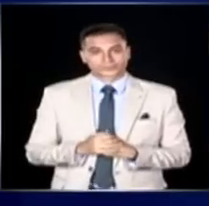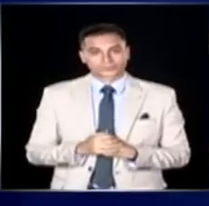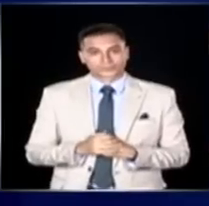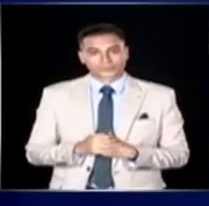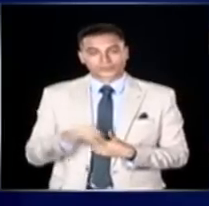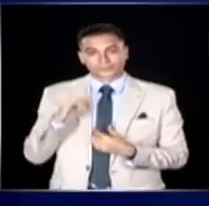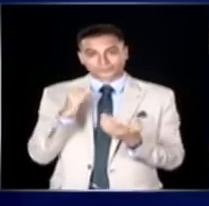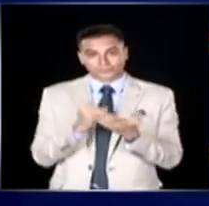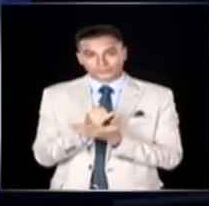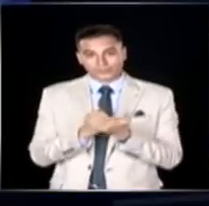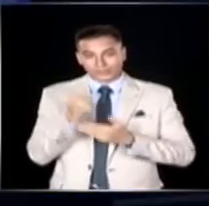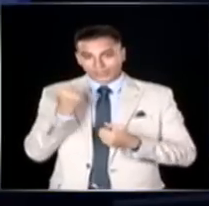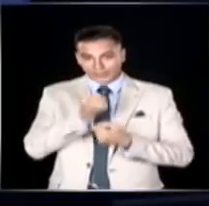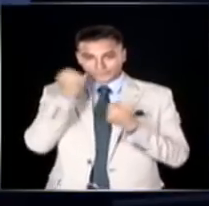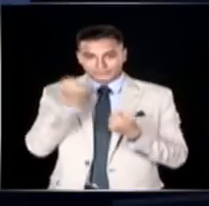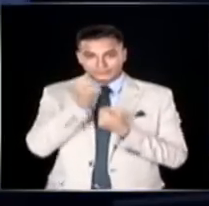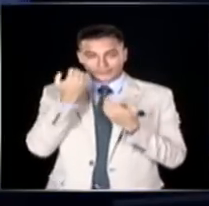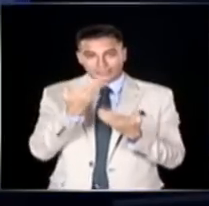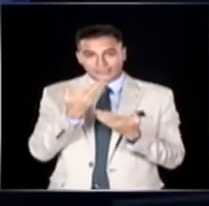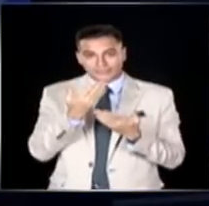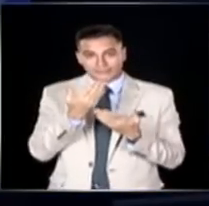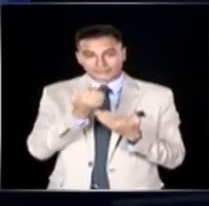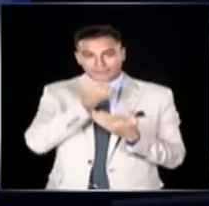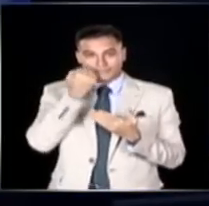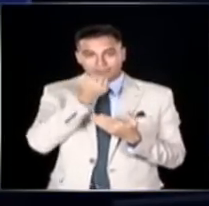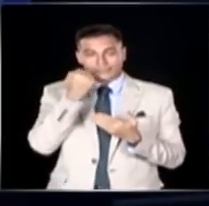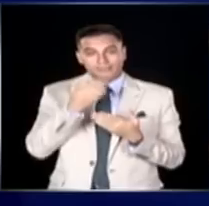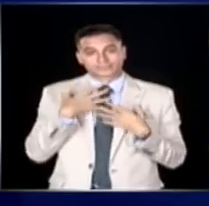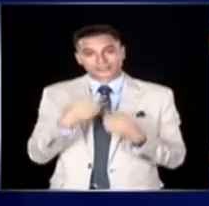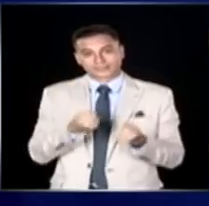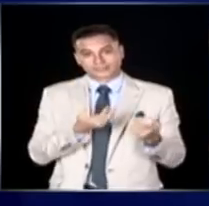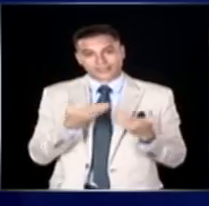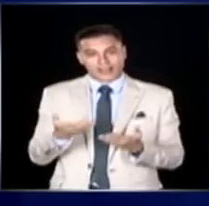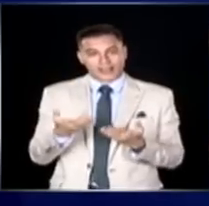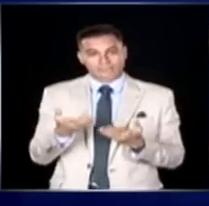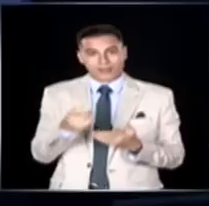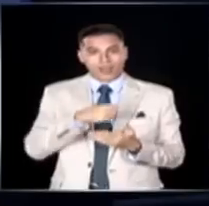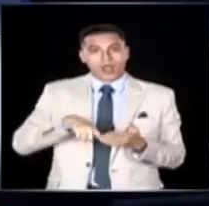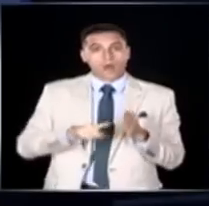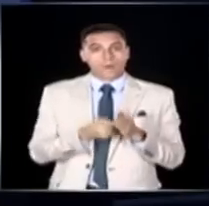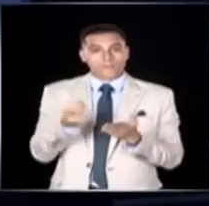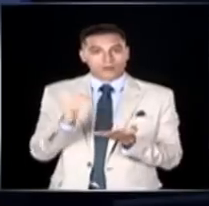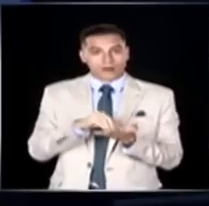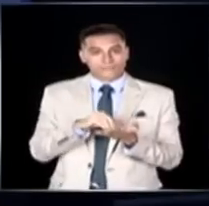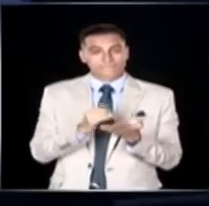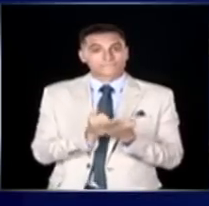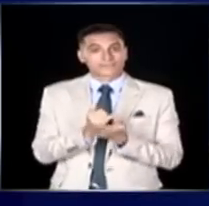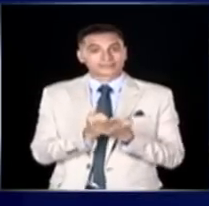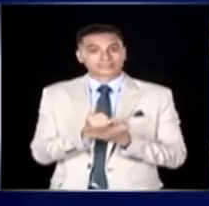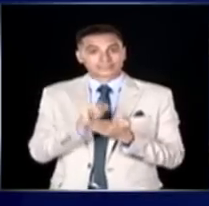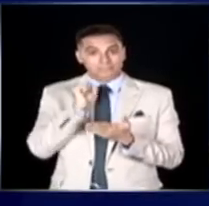مغاغة المنيا، الحمد لله على السلامة. الحمد لله. ازيكم يا شباب؟ الحمد لله. بتشاركوا لأول مرة، مدرستكم لتالت